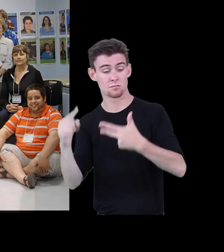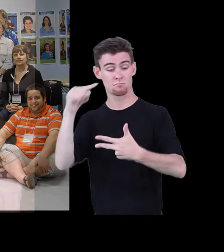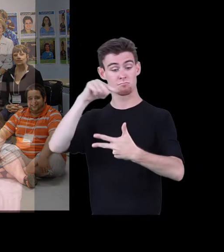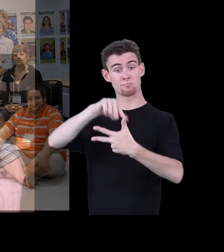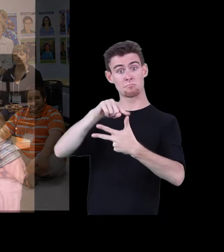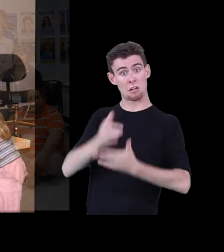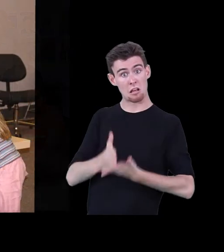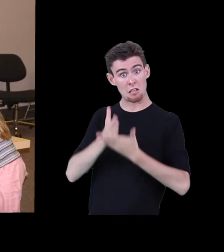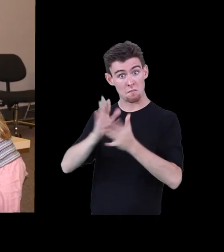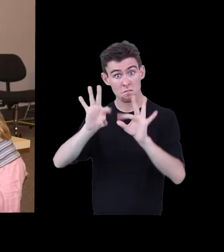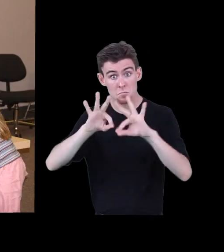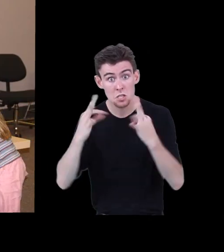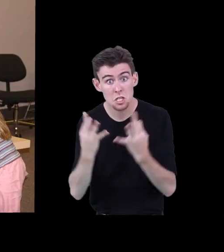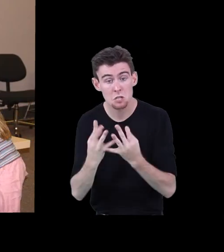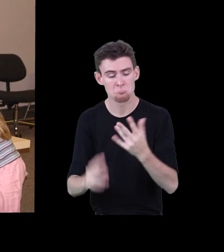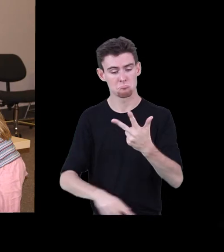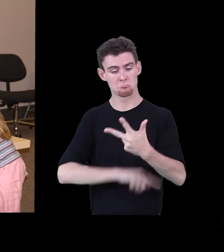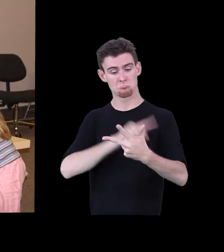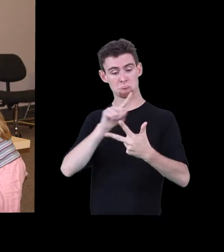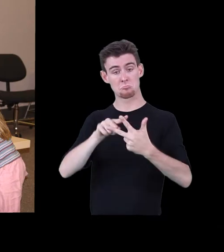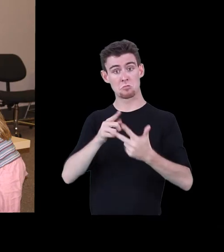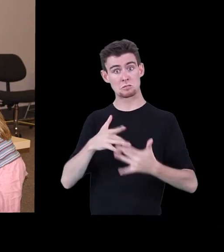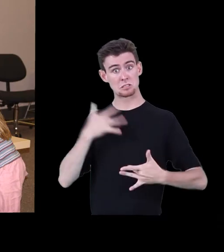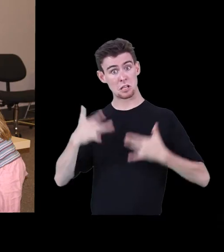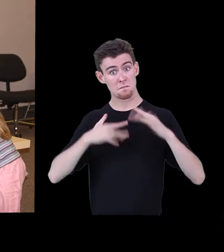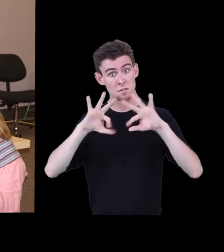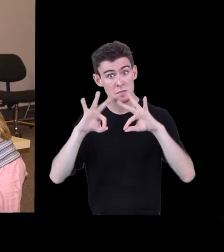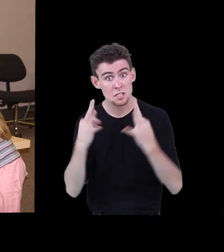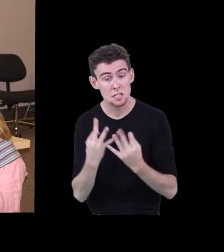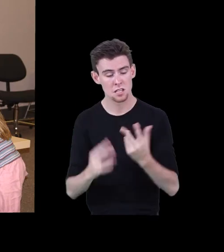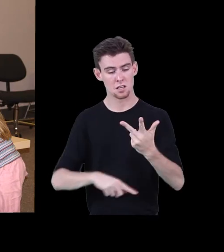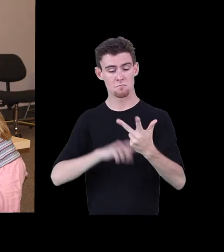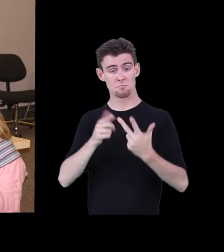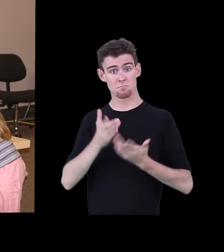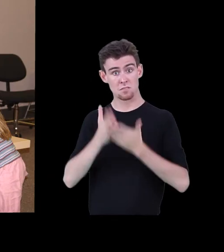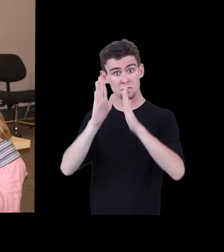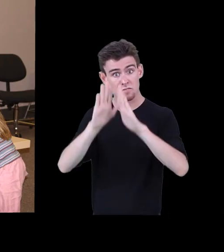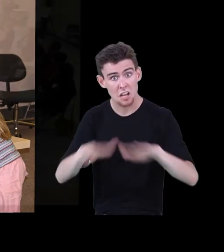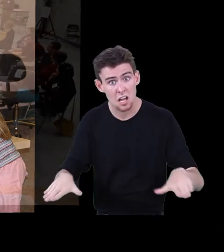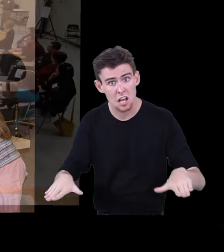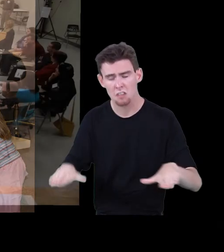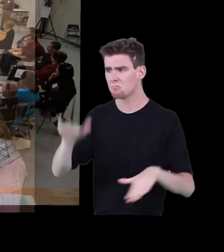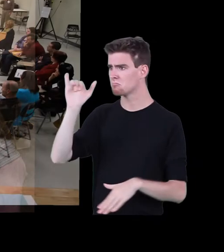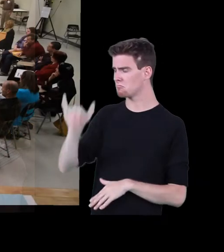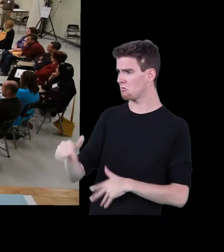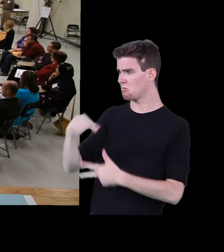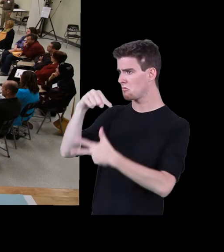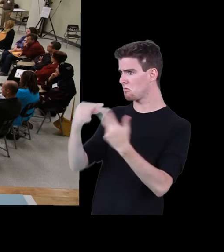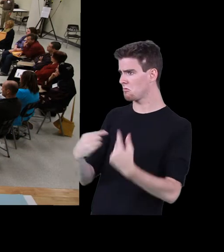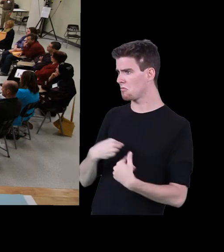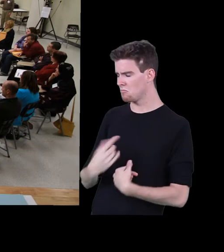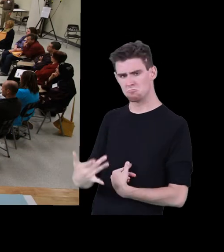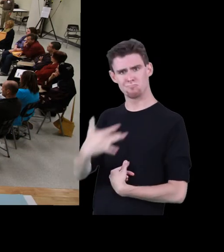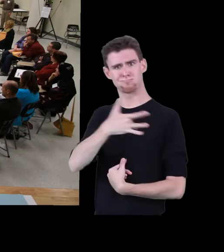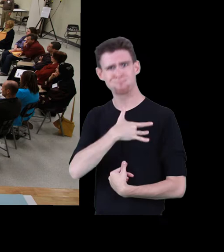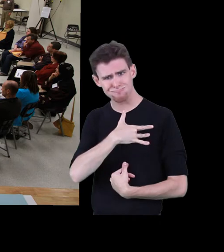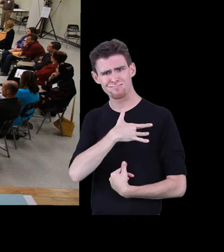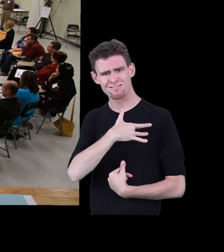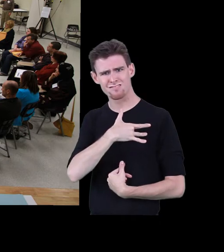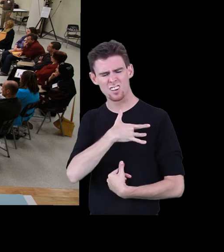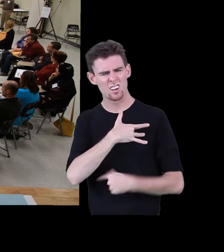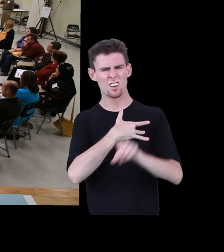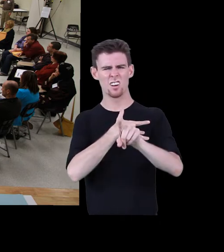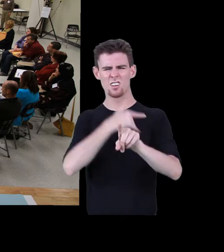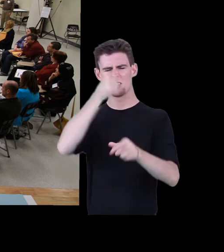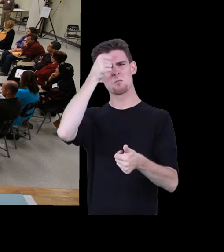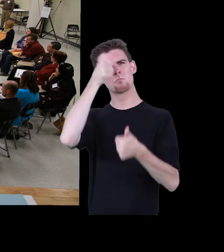d'éduquer les familles, puis d'aider avec les enfants. Puis ça m'a touchée que c'est ça que je cherchais. Je cherchais de l'aide, je cherchais